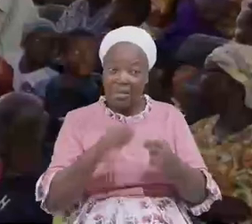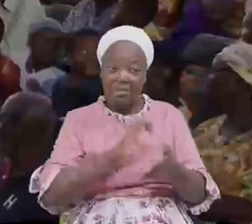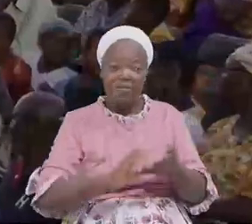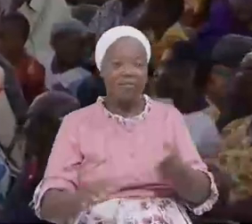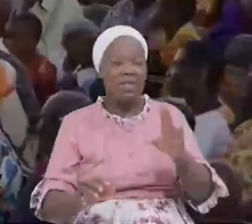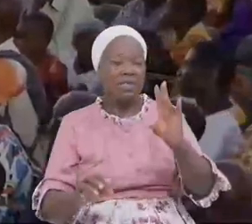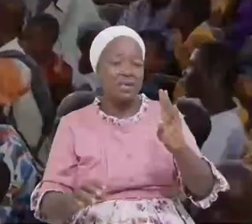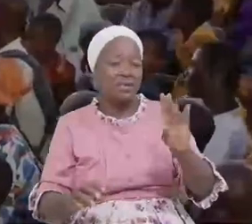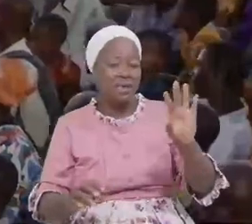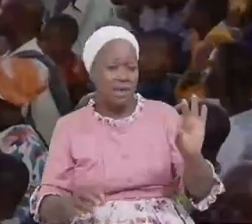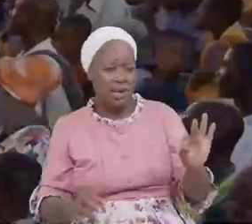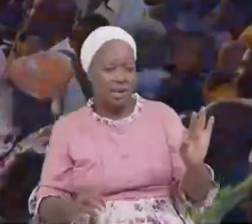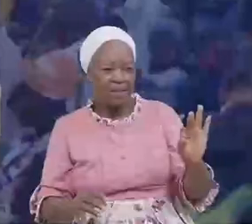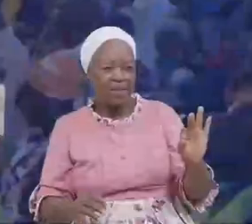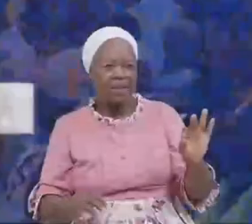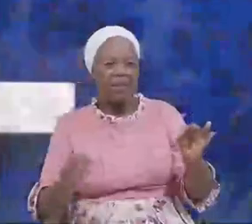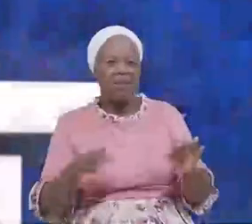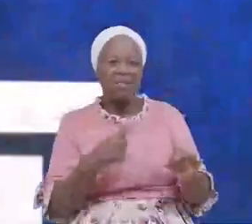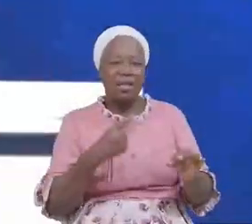79.